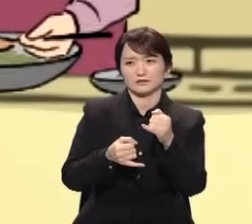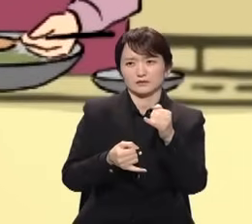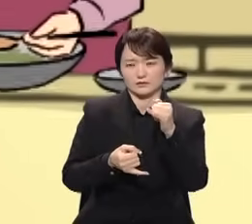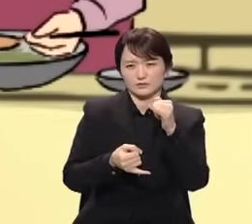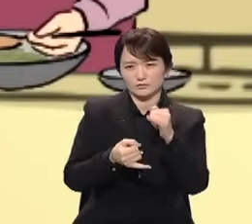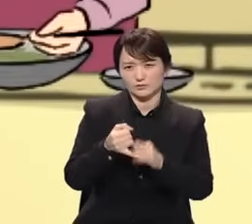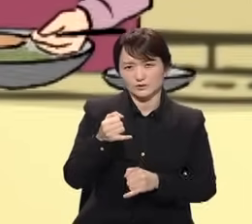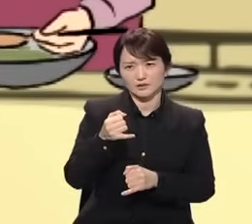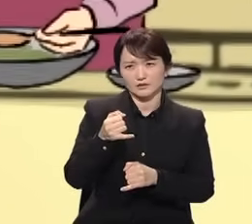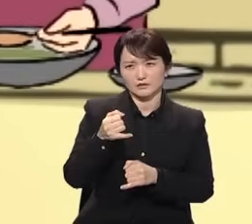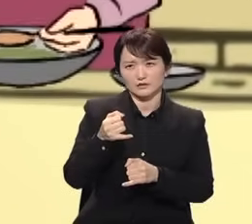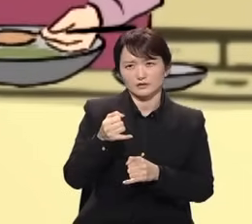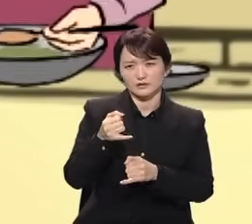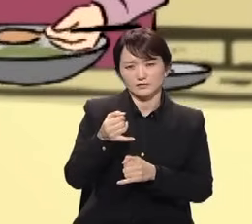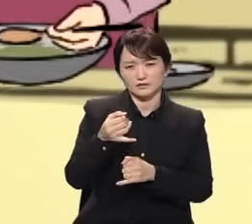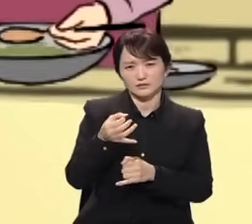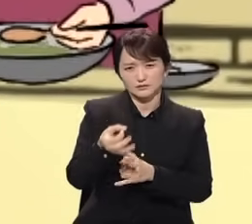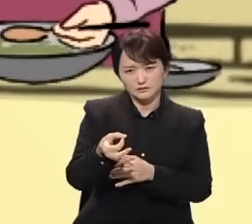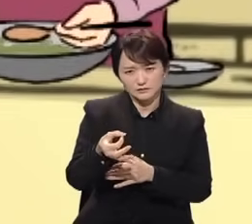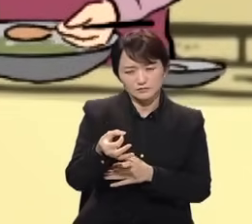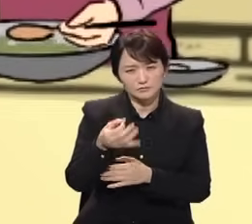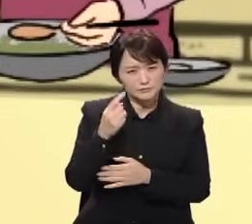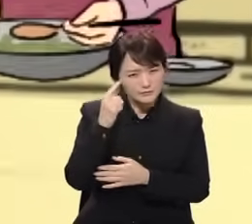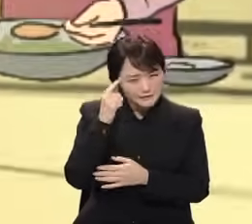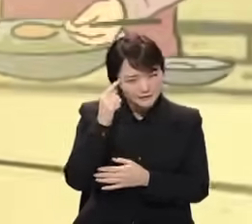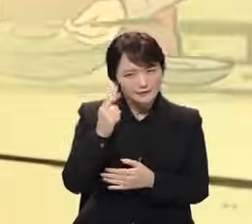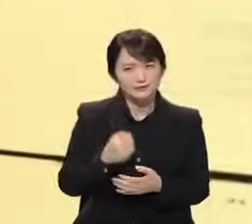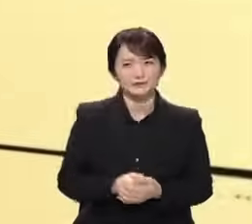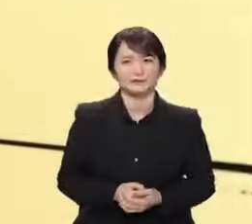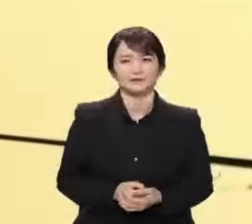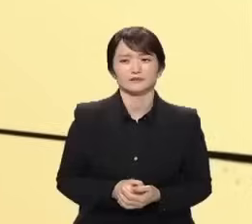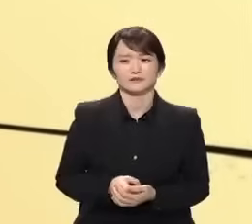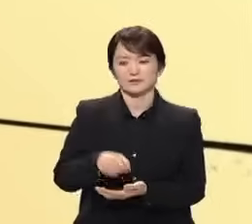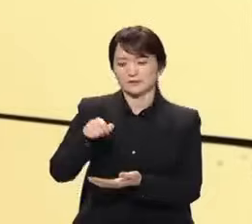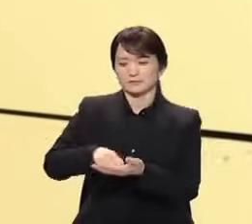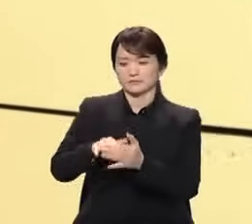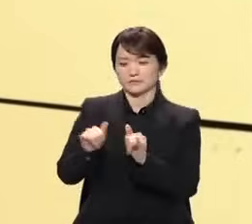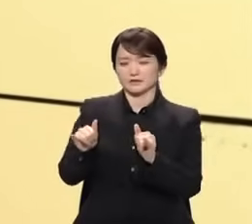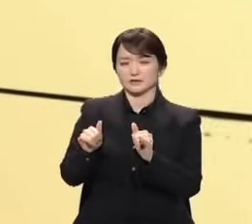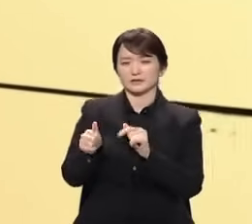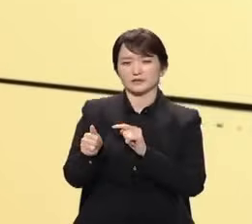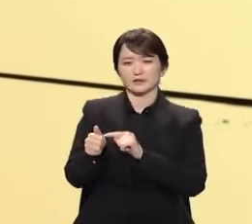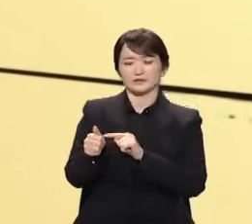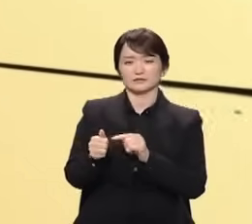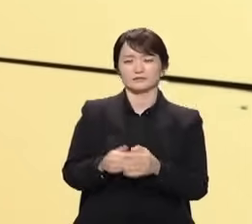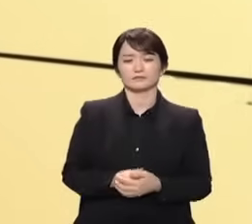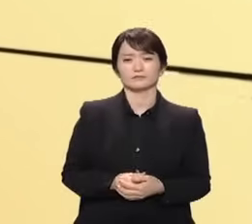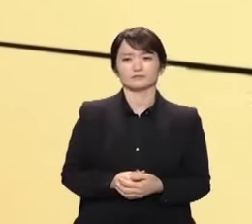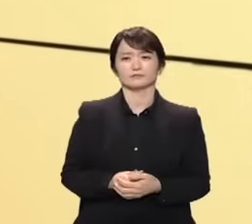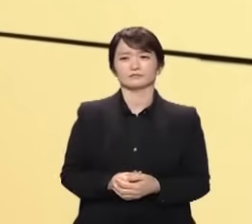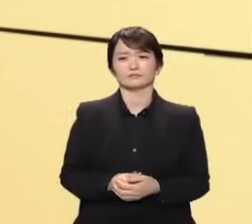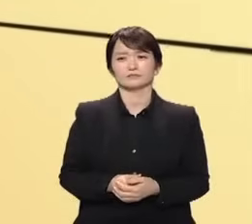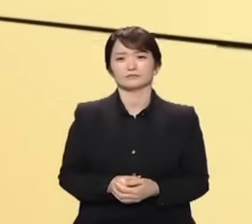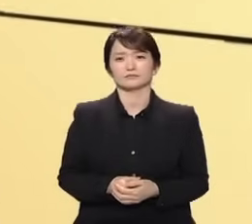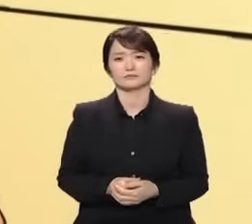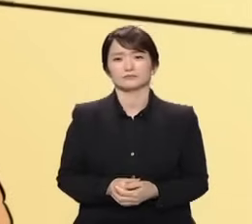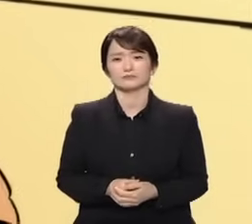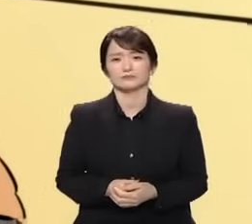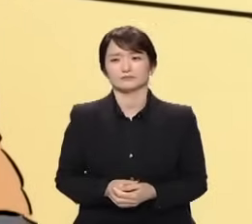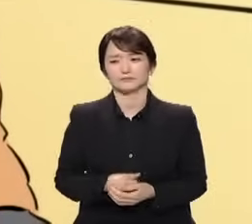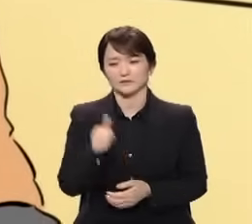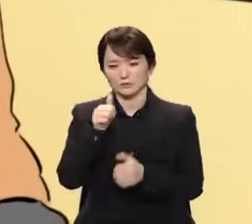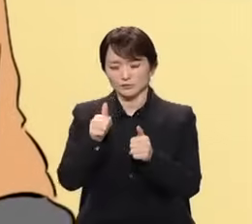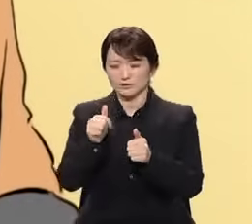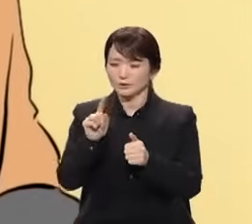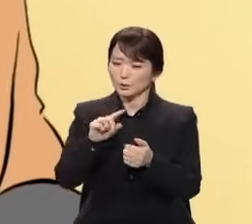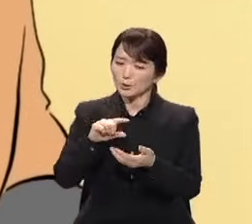해서 그다음에 그분이 겪어왔던 세월 같은 것도 고려를 해서 조금 더 판사에 따라서는 또 변호인이 얼마 변호사가 얼마만큼이나 잘